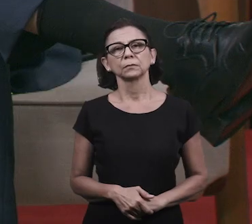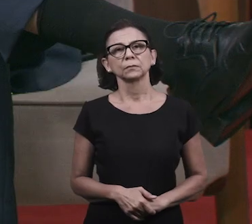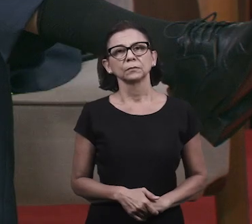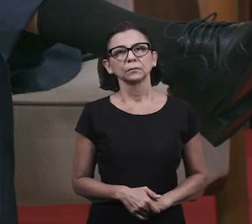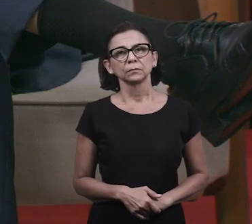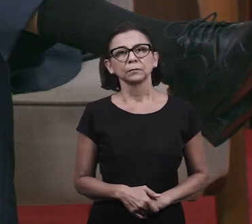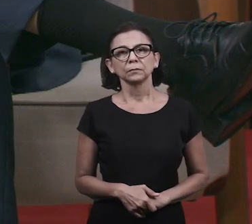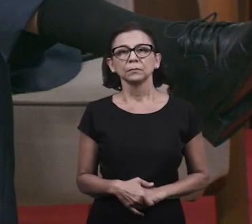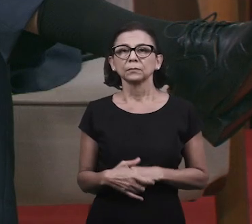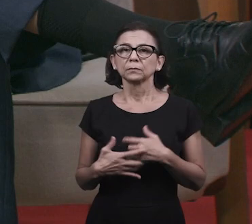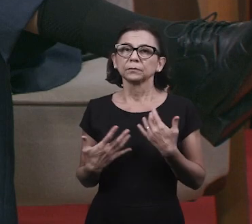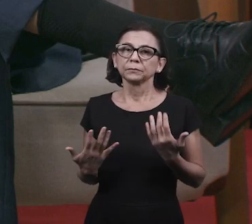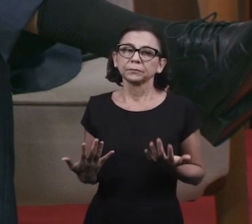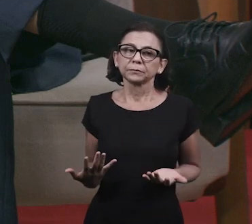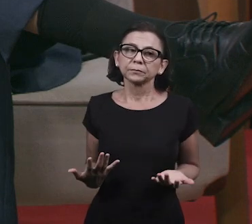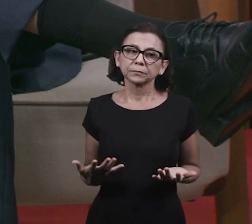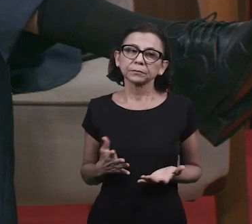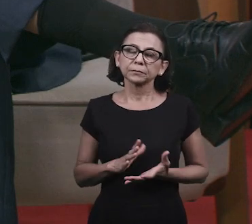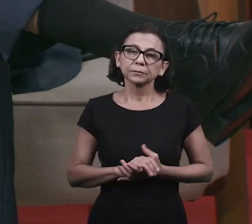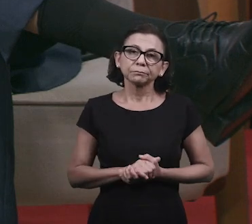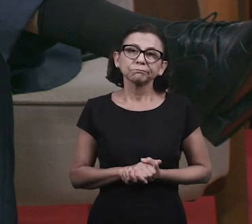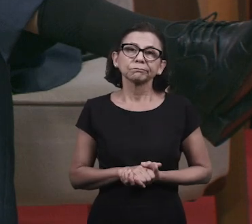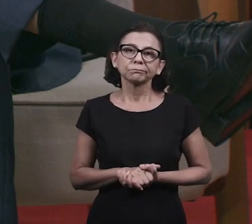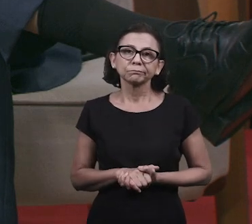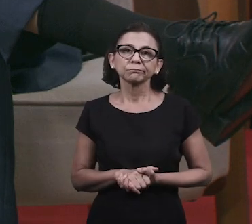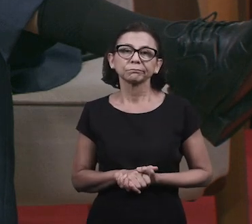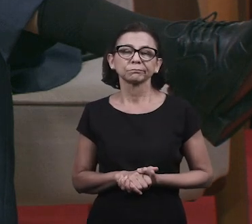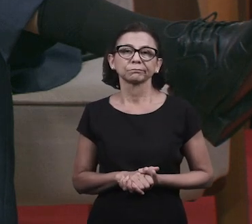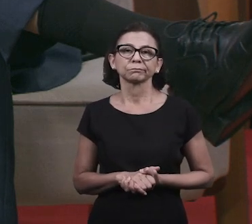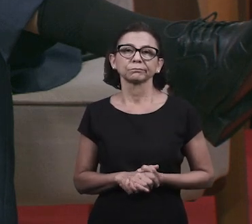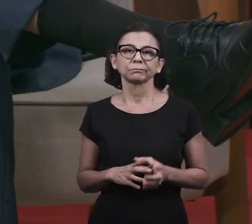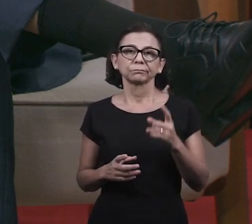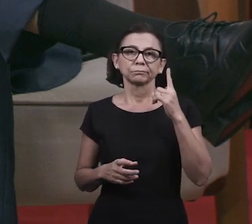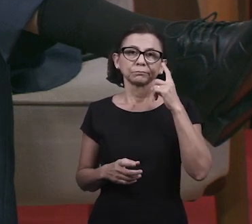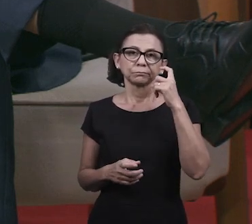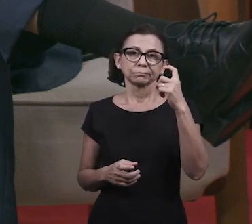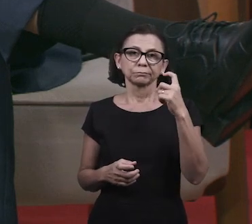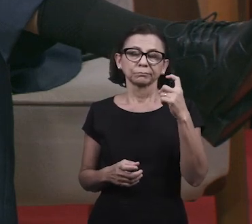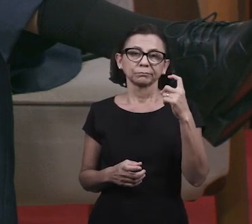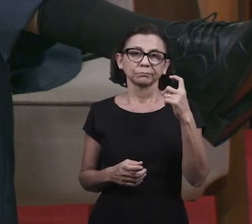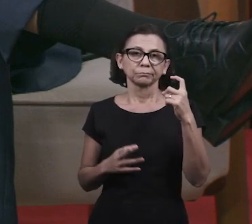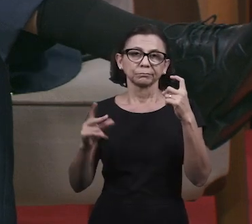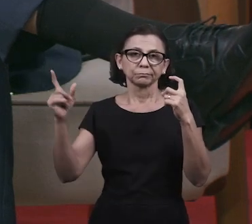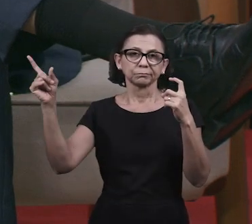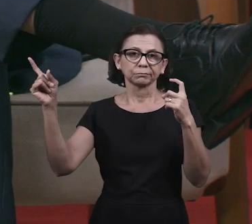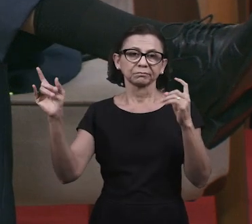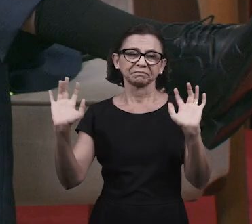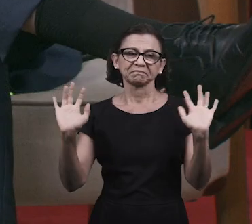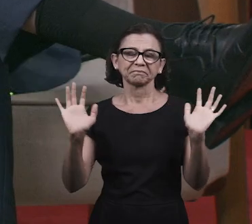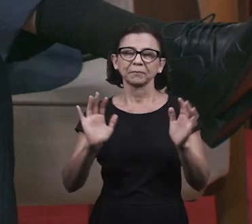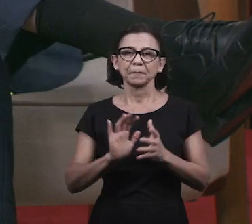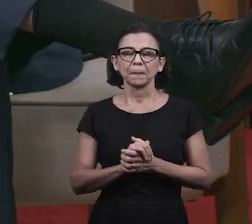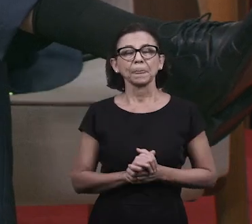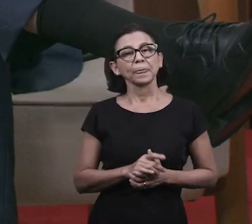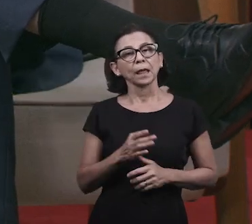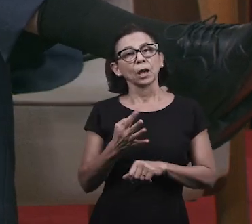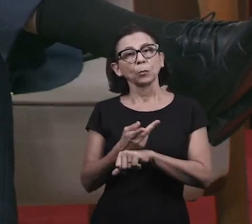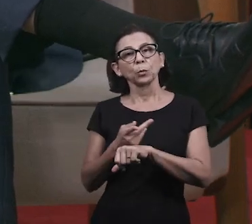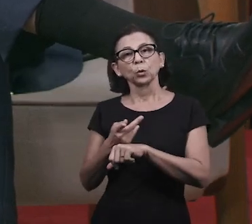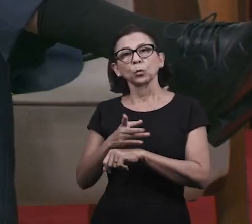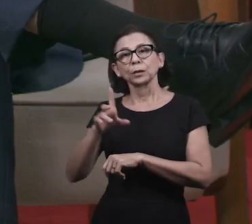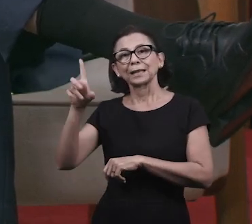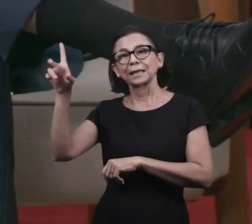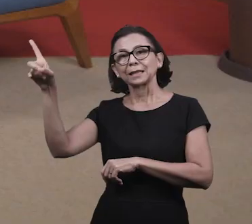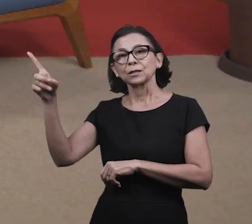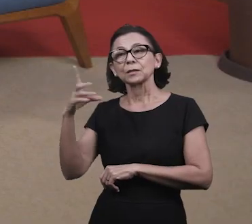Donc, pour beaucoup, l'intérêt plus grand, ce n'est pas la vie éternelle. Ils veulent Dieu pour